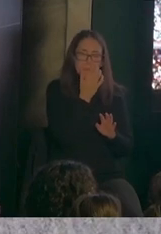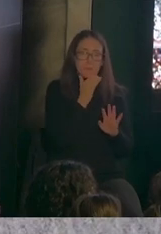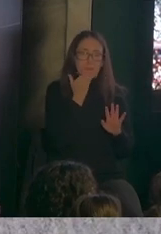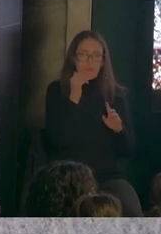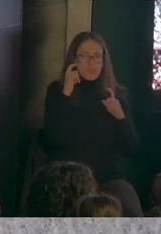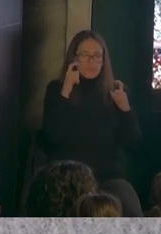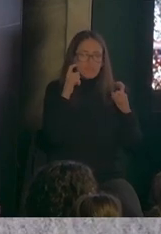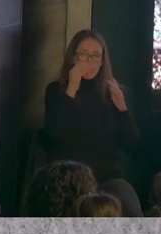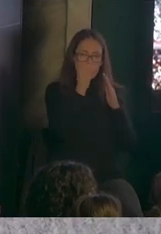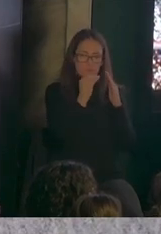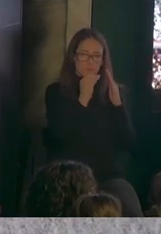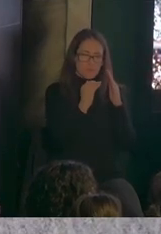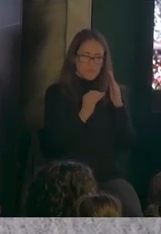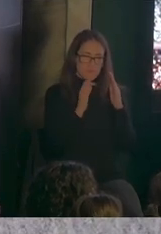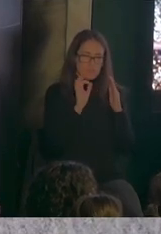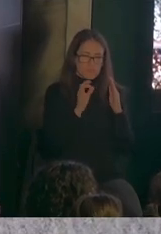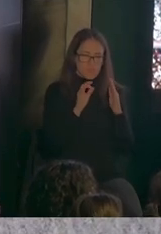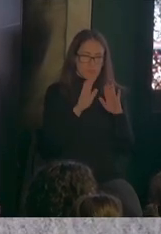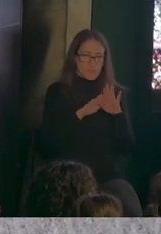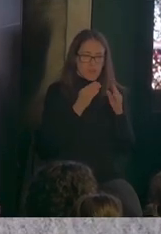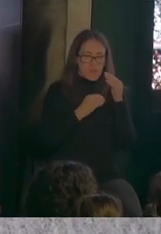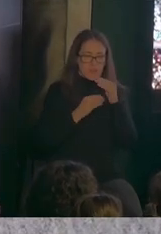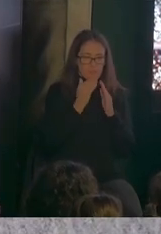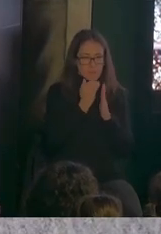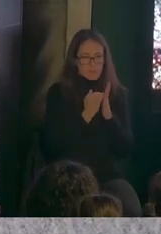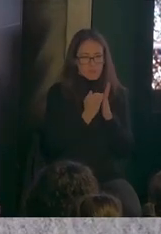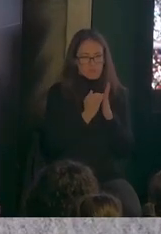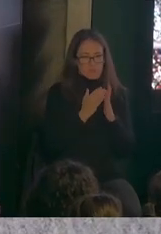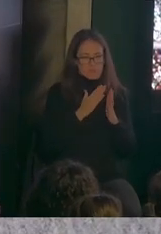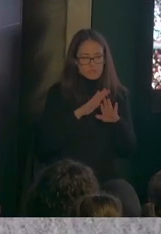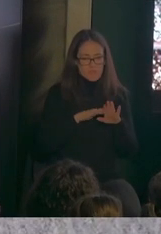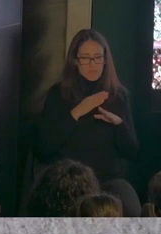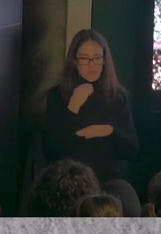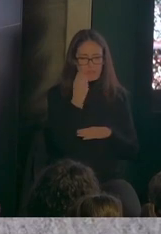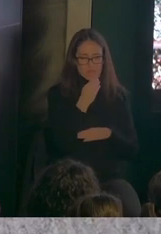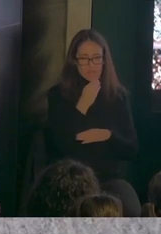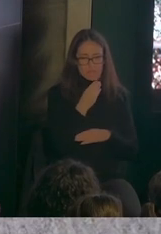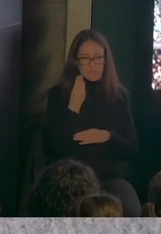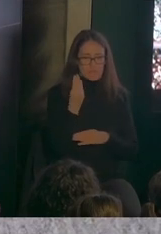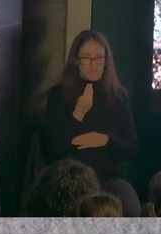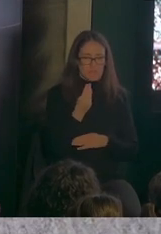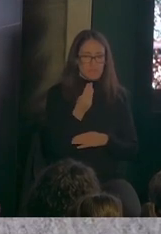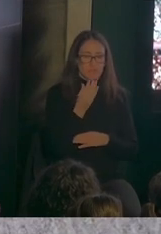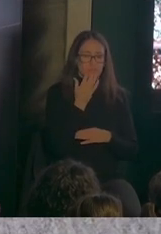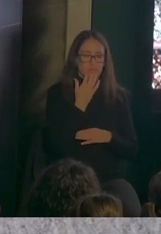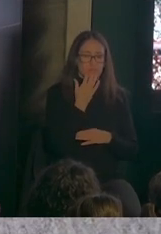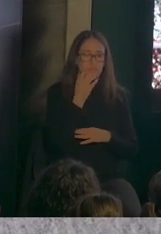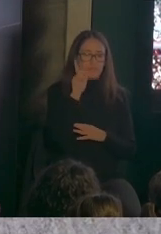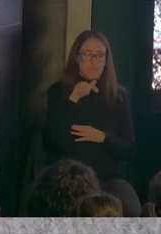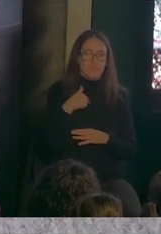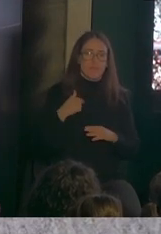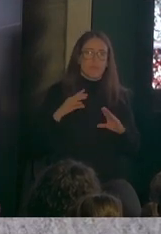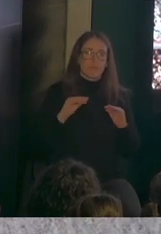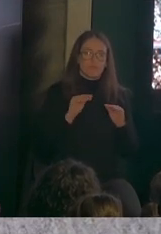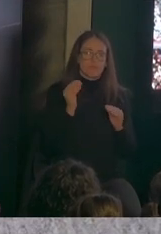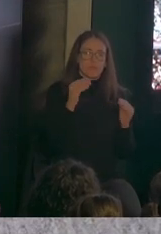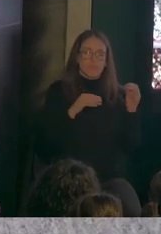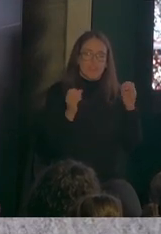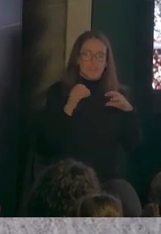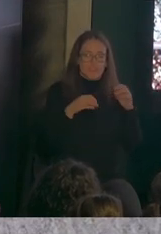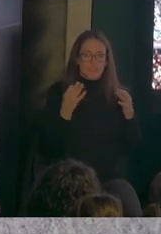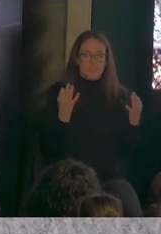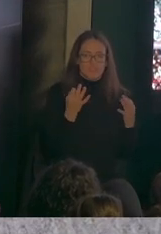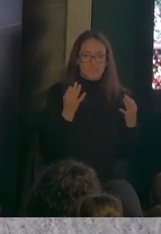mica el que és la seva ingesta. Altres ingredients que utilitzo per substituir